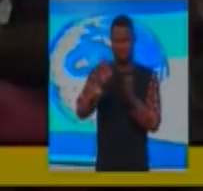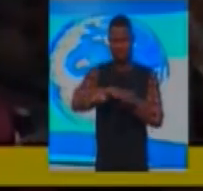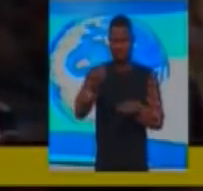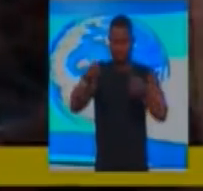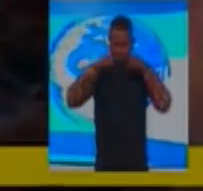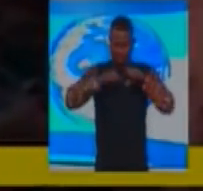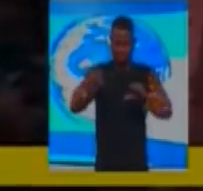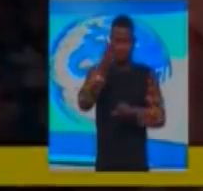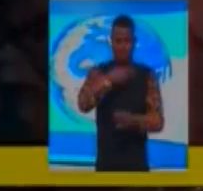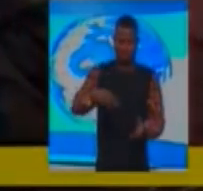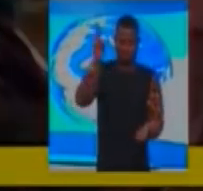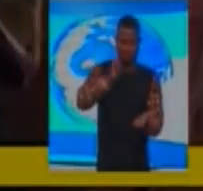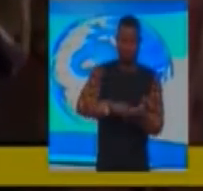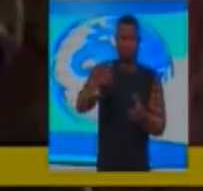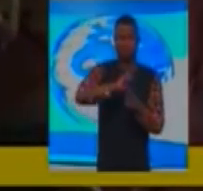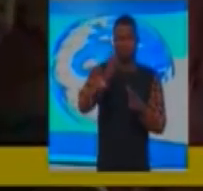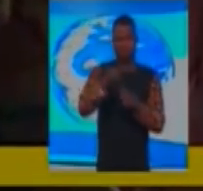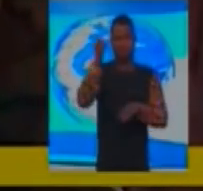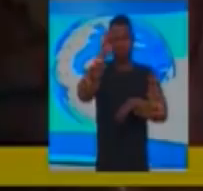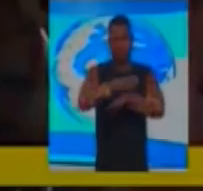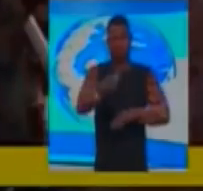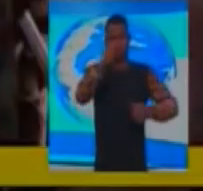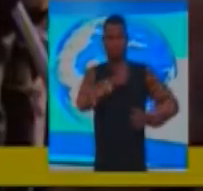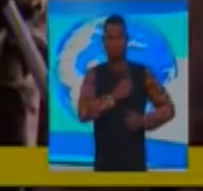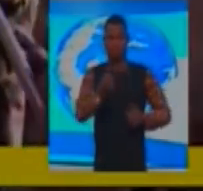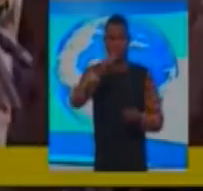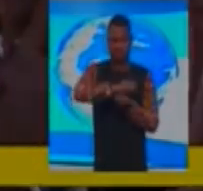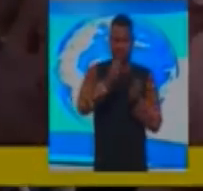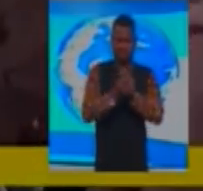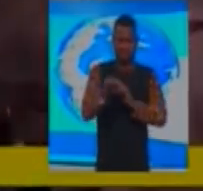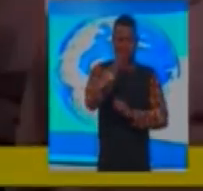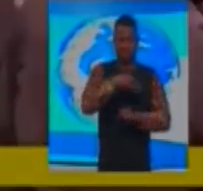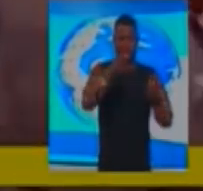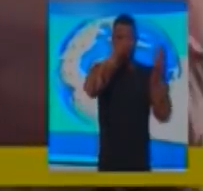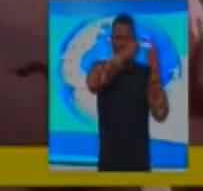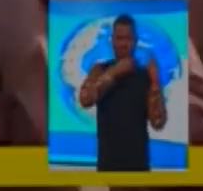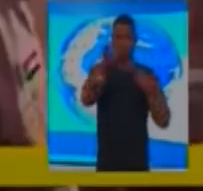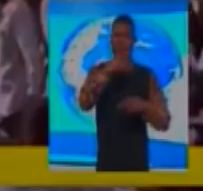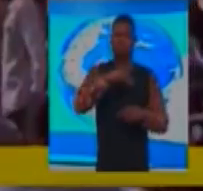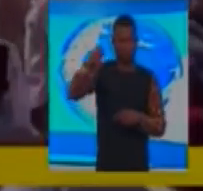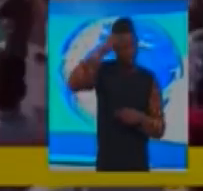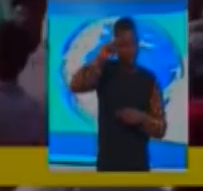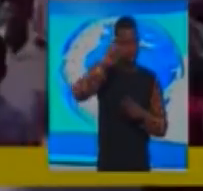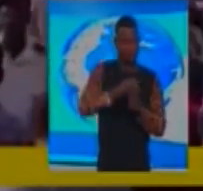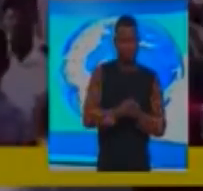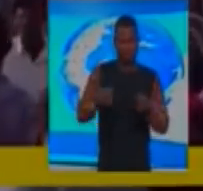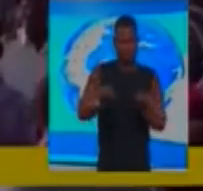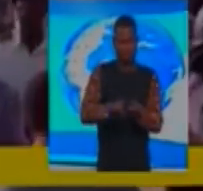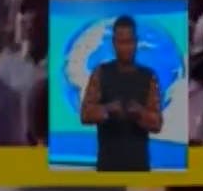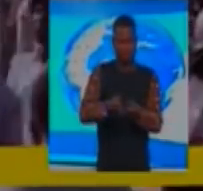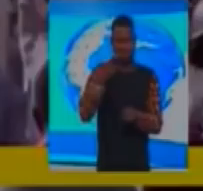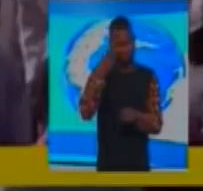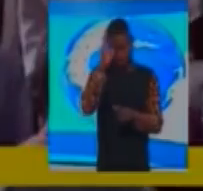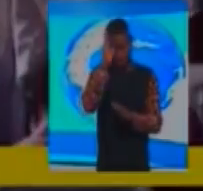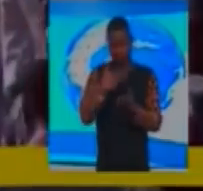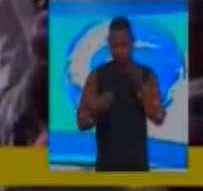signature d'un accord entre le Conseil militaire de transition et les leaders de la contestation. À l'exemple de l'International Crisis Group,